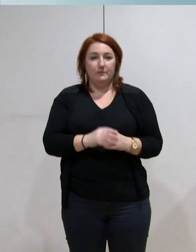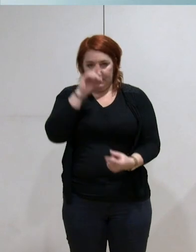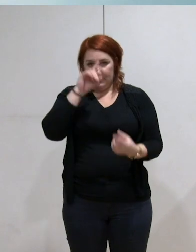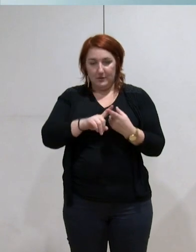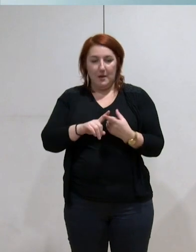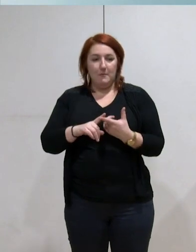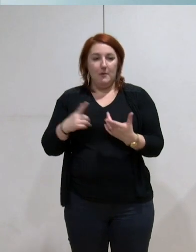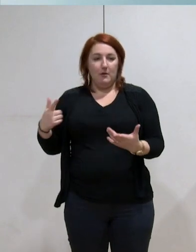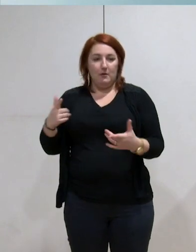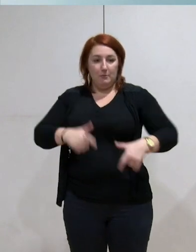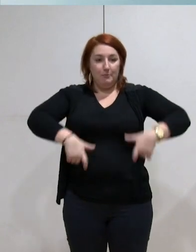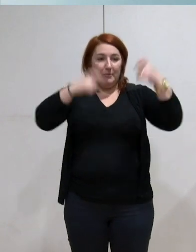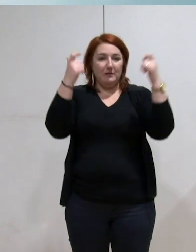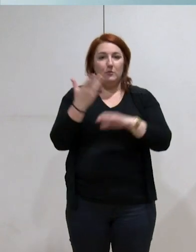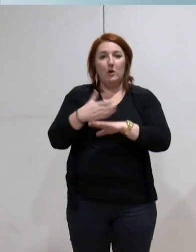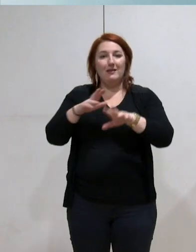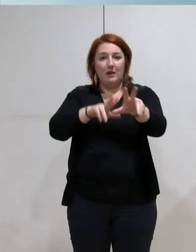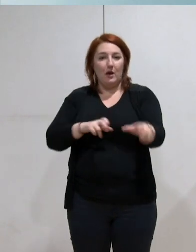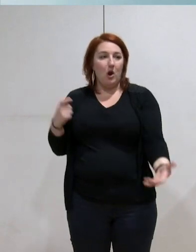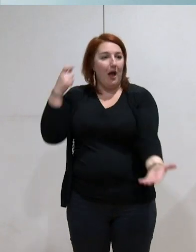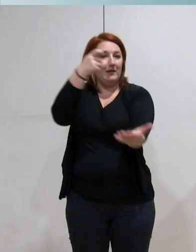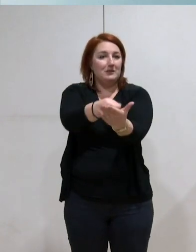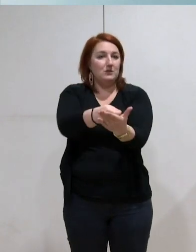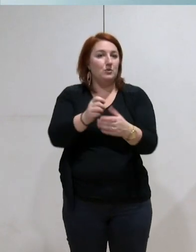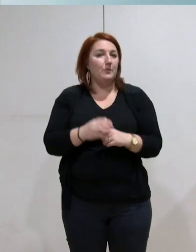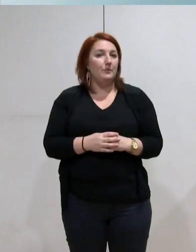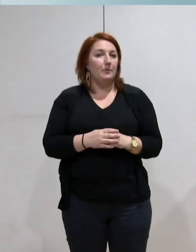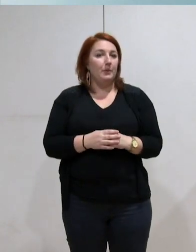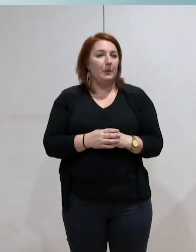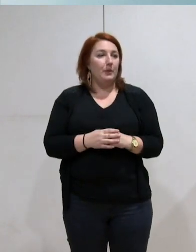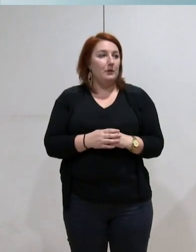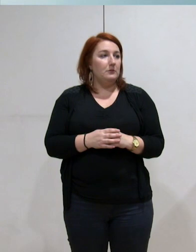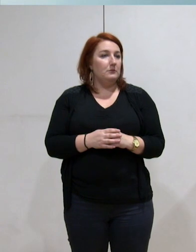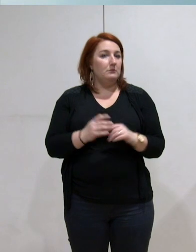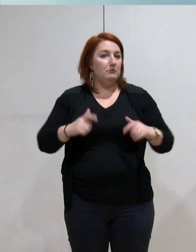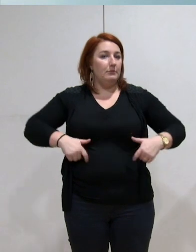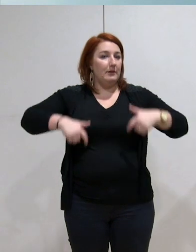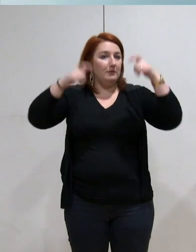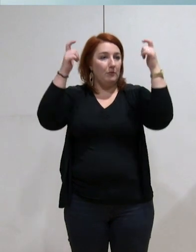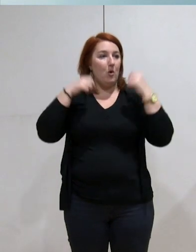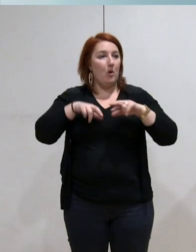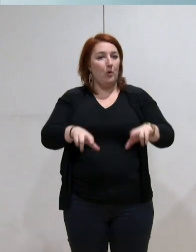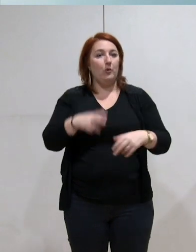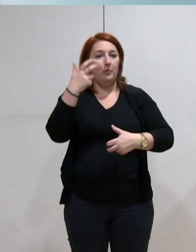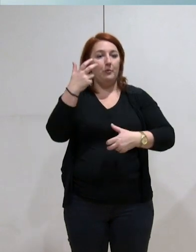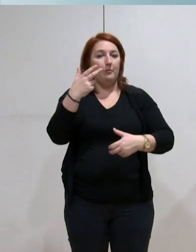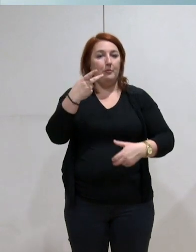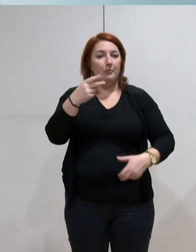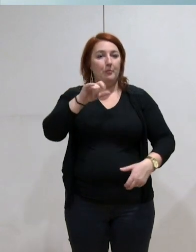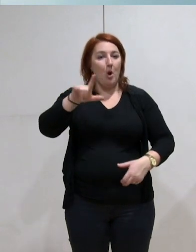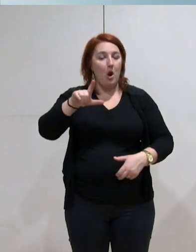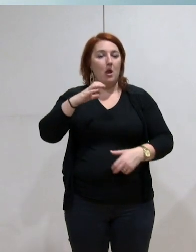sur l'acquisition du bâtiment du Crédit Agricole le bâtiment rue Paul Claudel donc à côté de